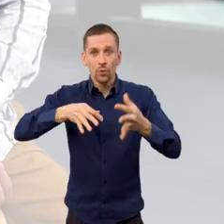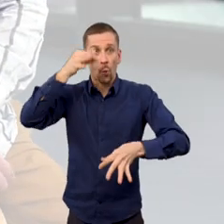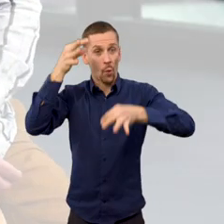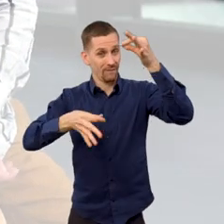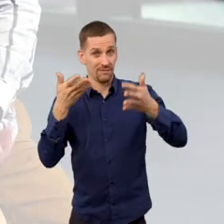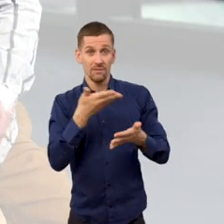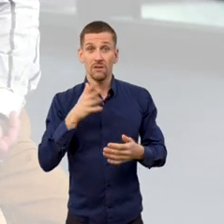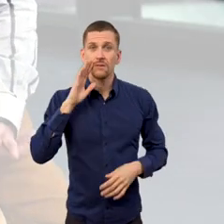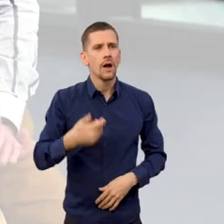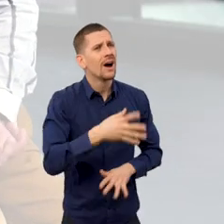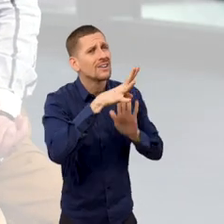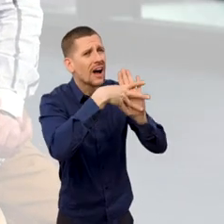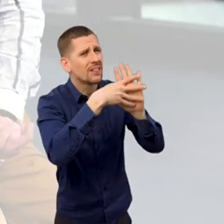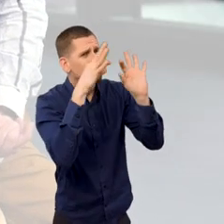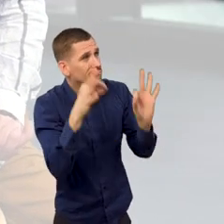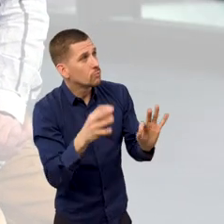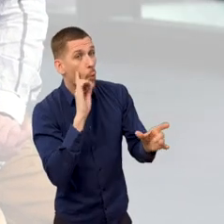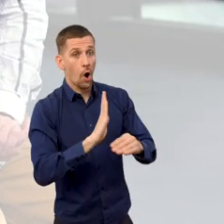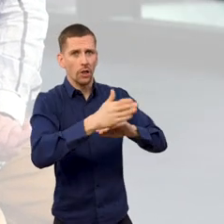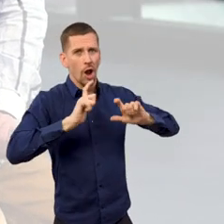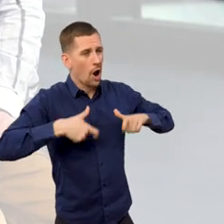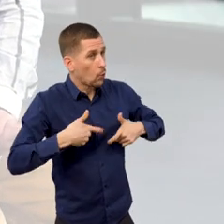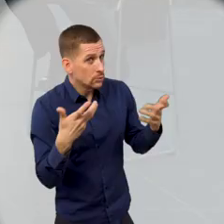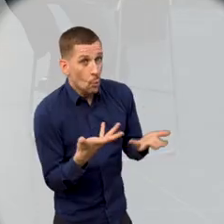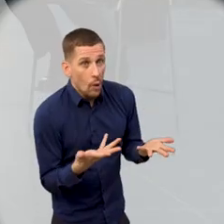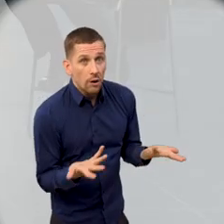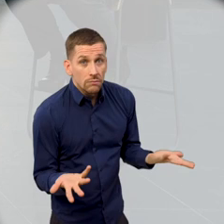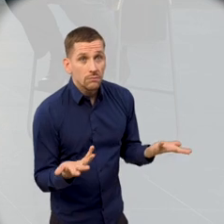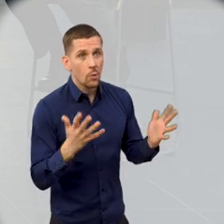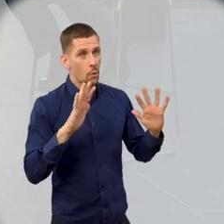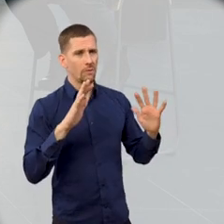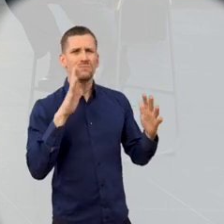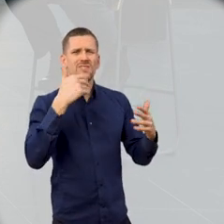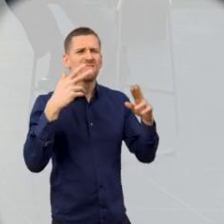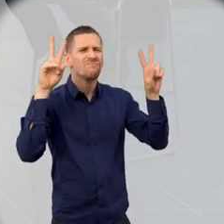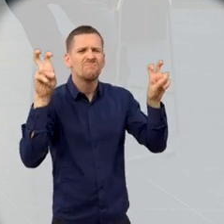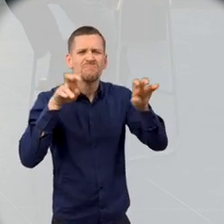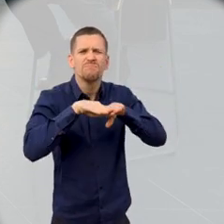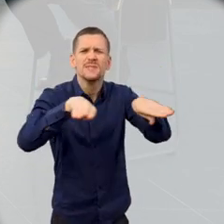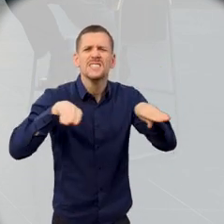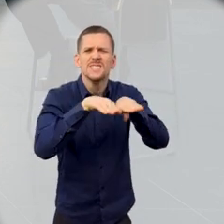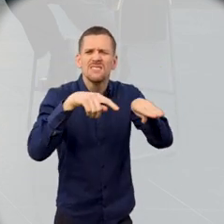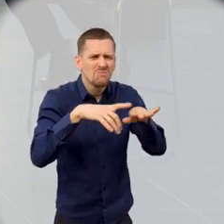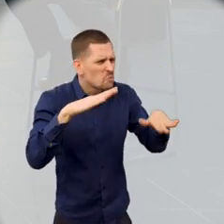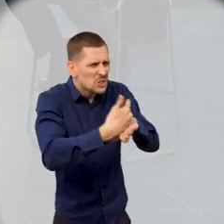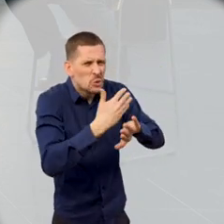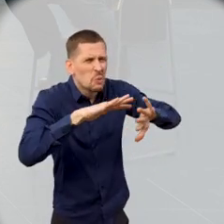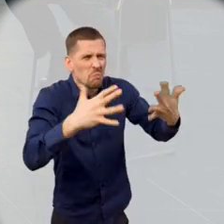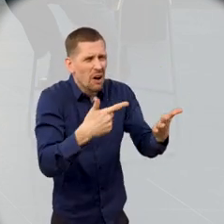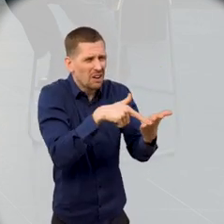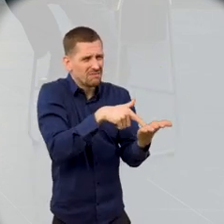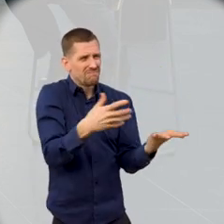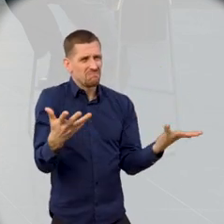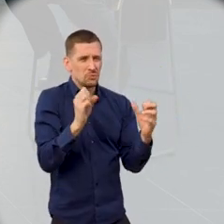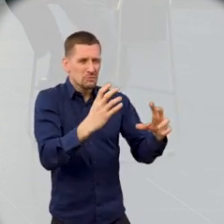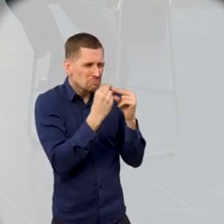Et sur quels critères, finalement, ils rentrent dans l'école, puisqu'il n'y en a pas? Il y a un moment où ils se retrouvent tous, qui s'appelle la piscine. Comment ça se passe, ce moment-là?